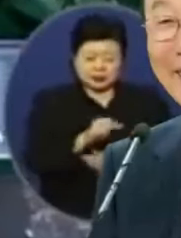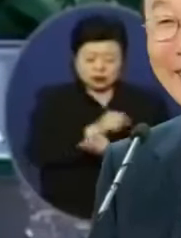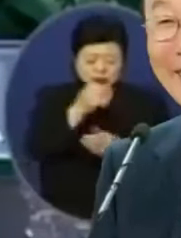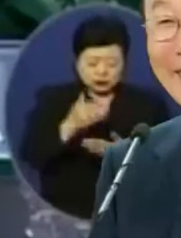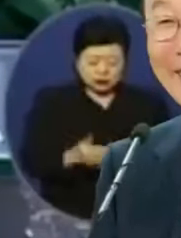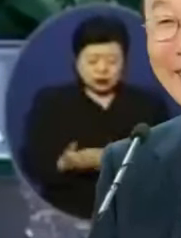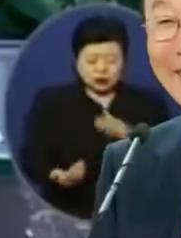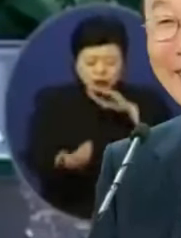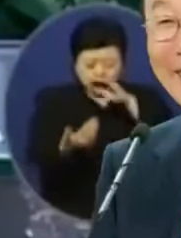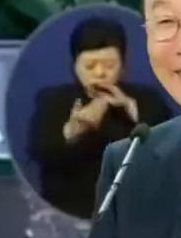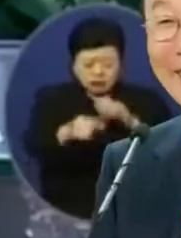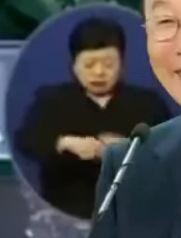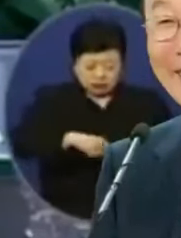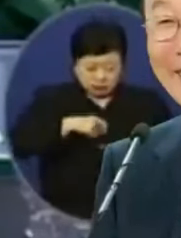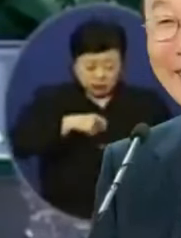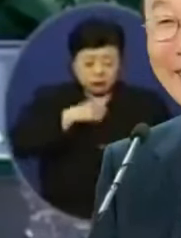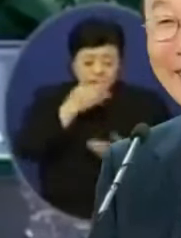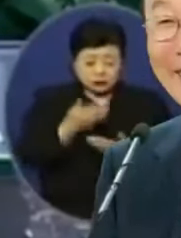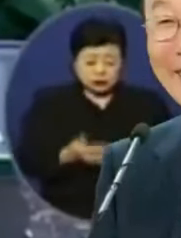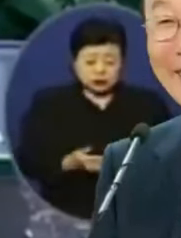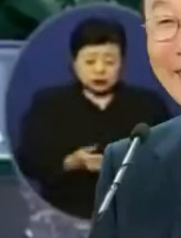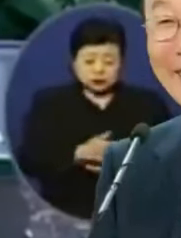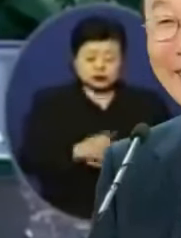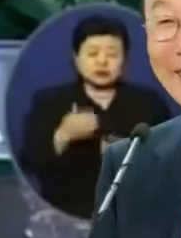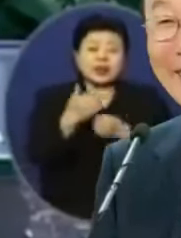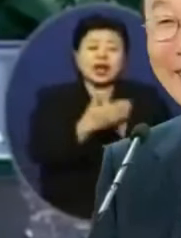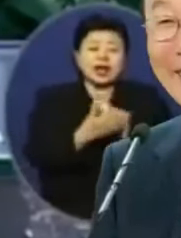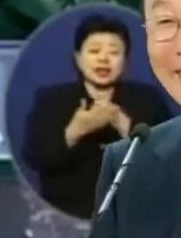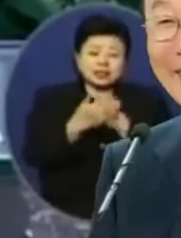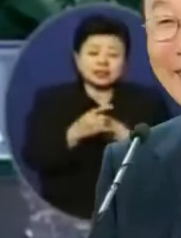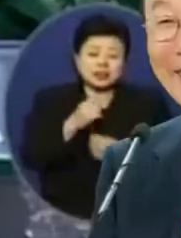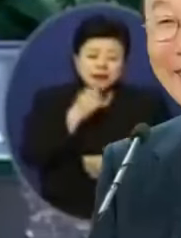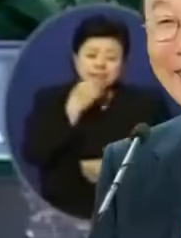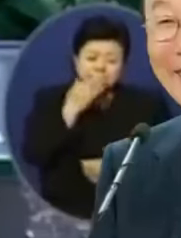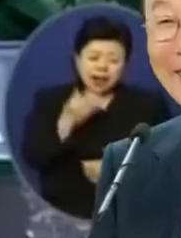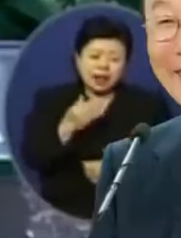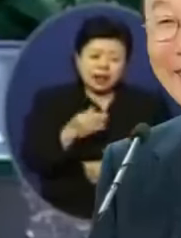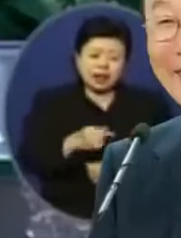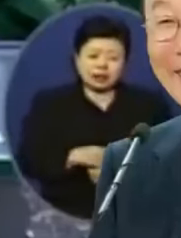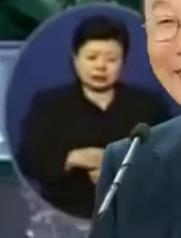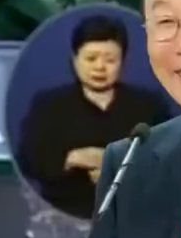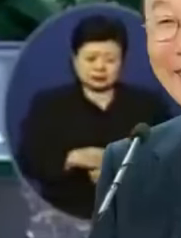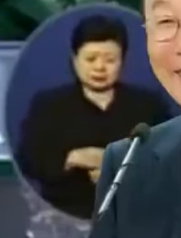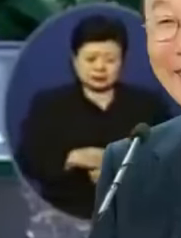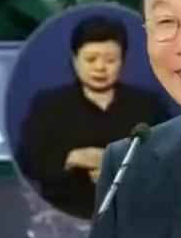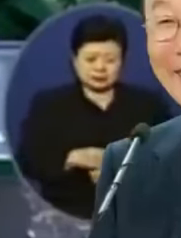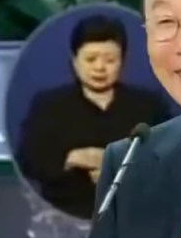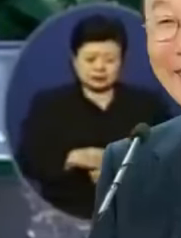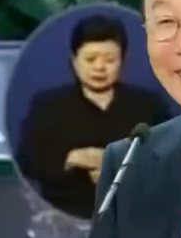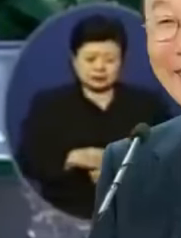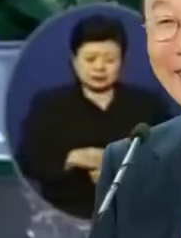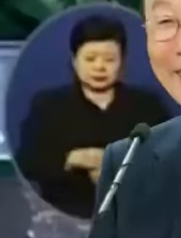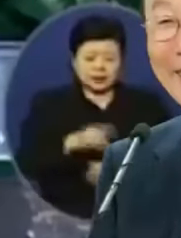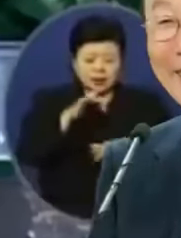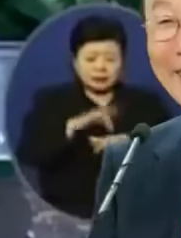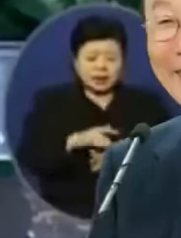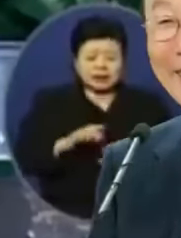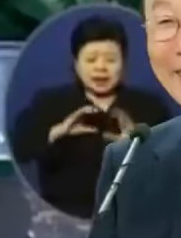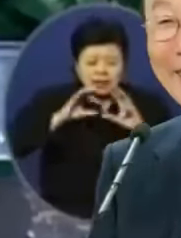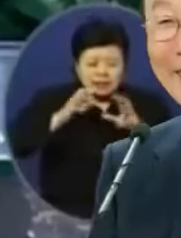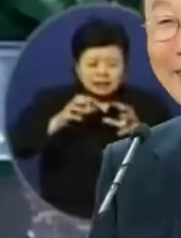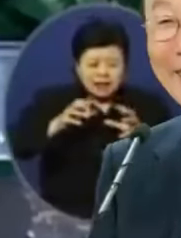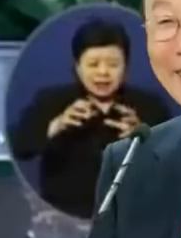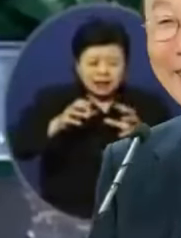용서해주시고 이롭다 함을 주시는 이 주님의 은혜가 아니면 구원받을 수 있는 사람이 없습니다. 마귀와 세상은